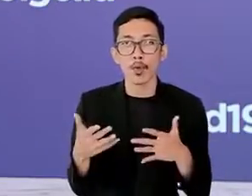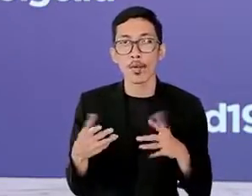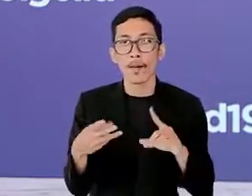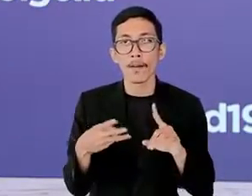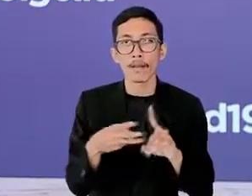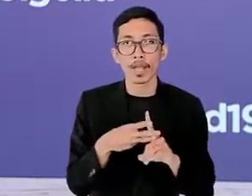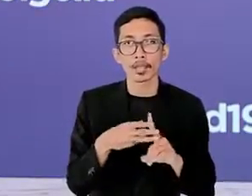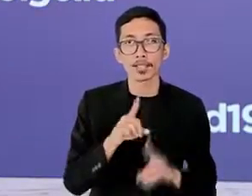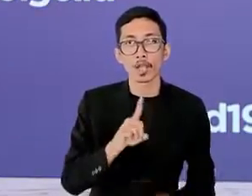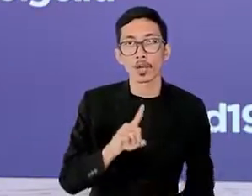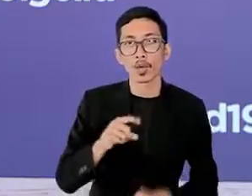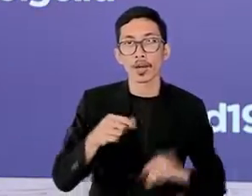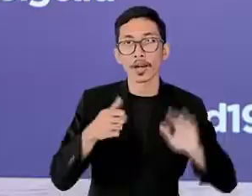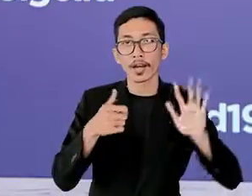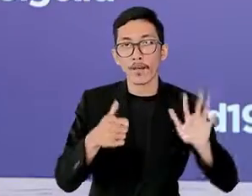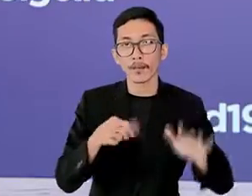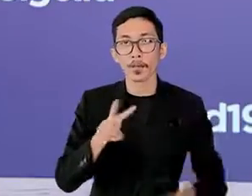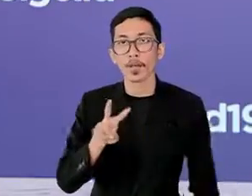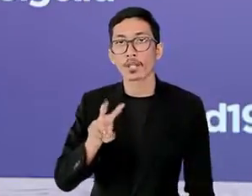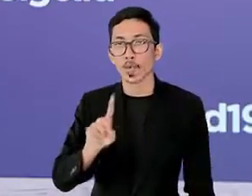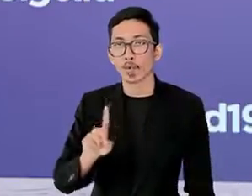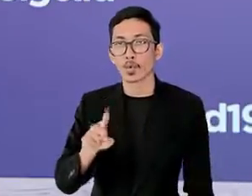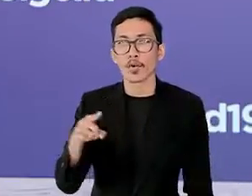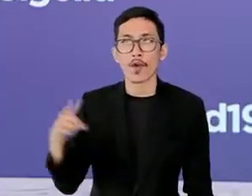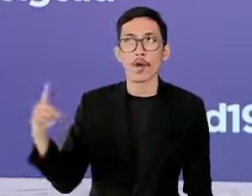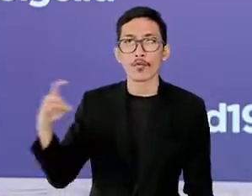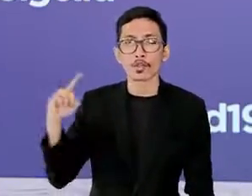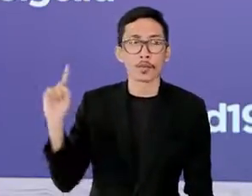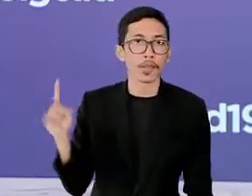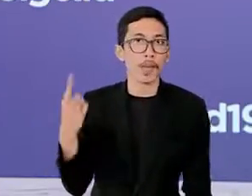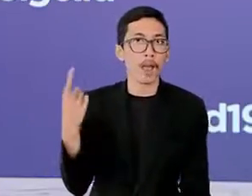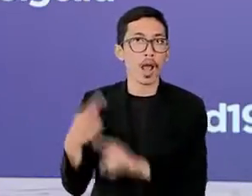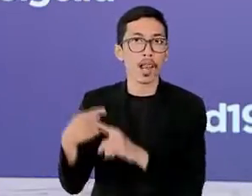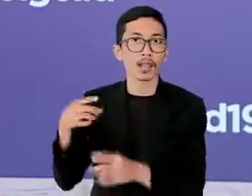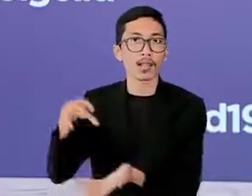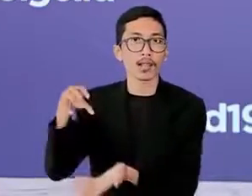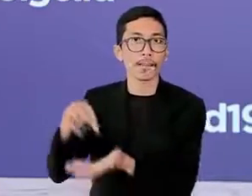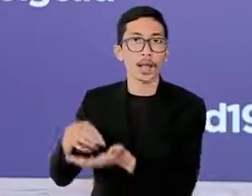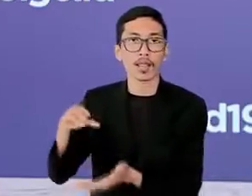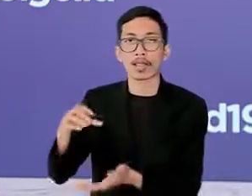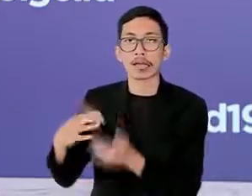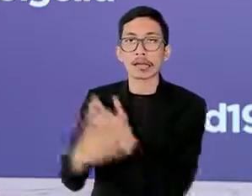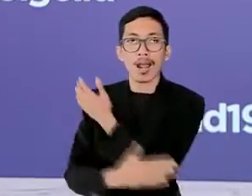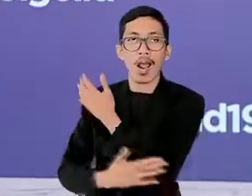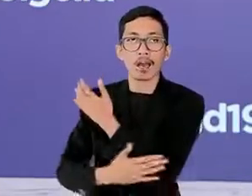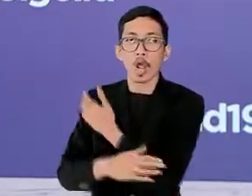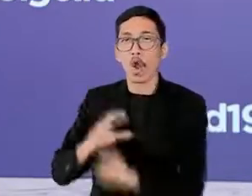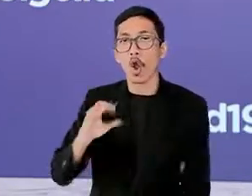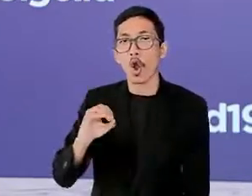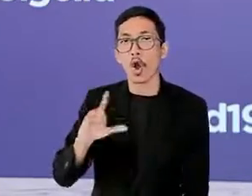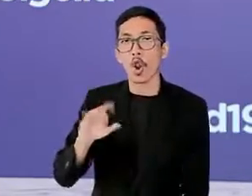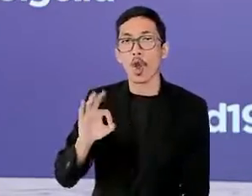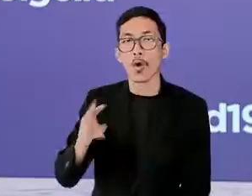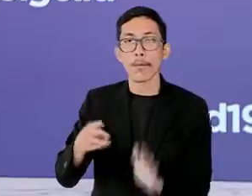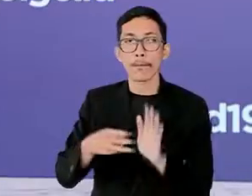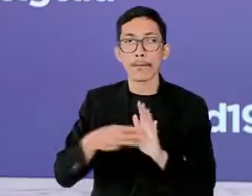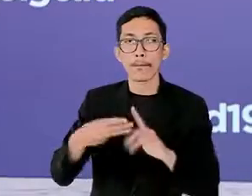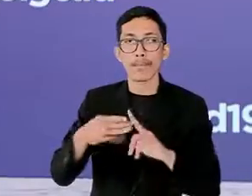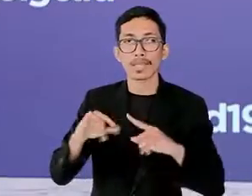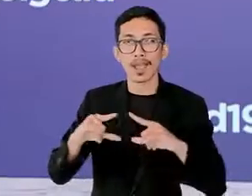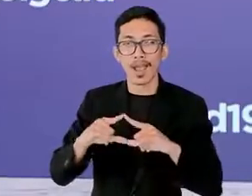1621 merupakan varian pertama kali yang ditemukan di Kolombia pada bulan Januari 2021